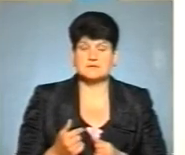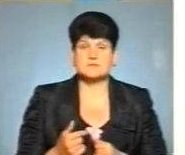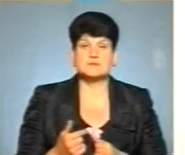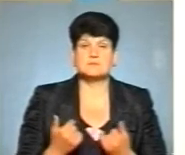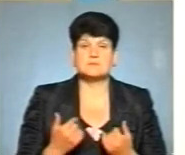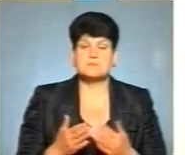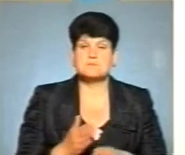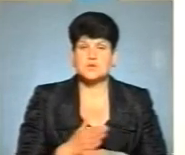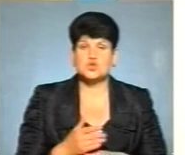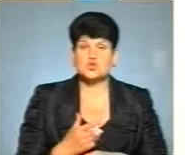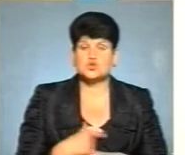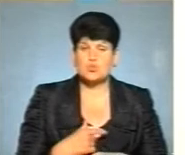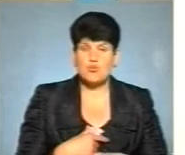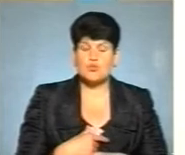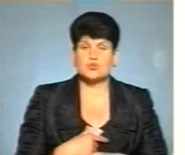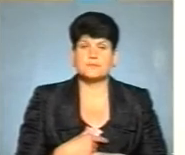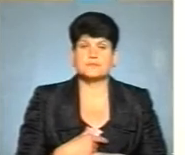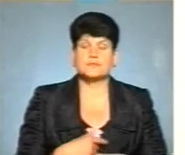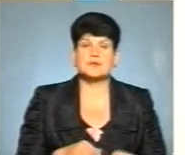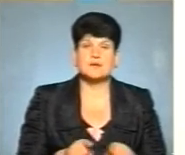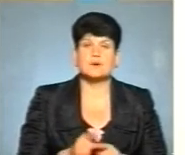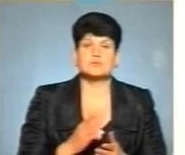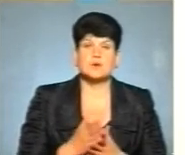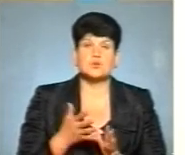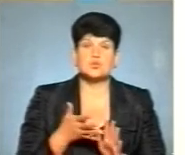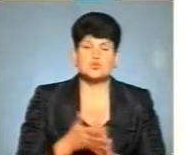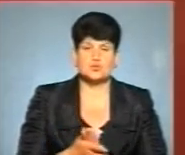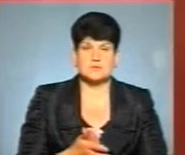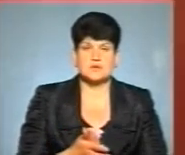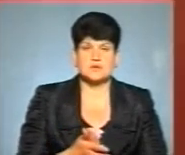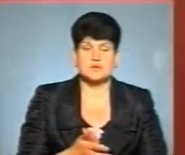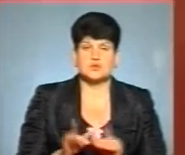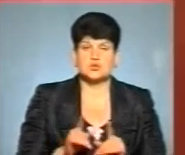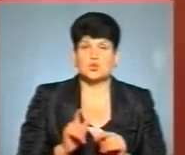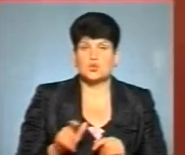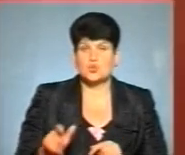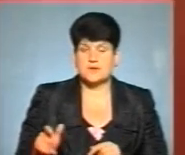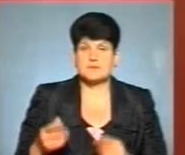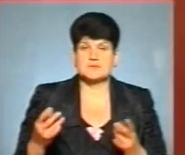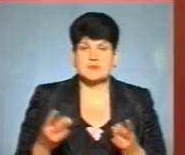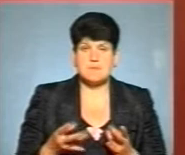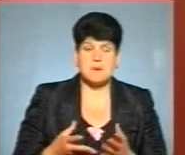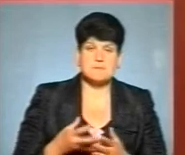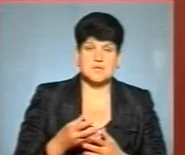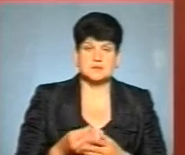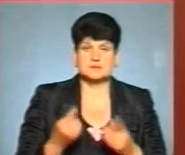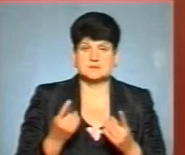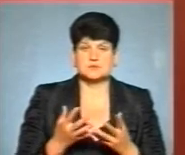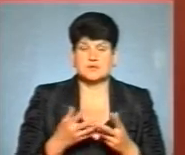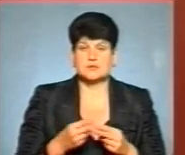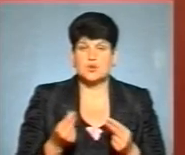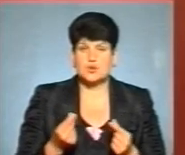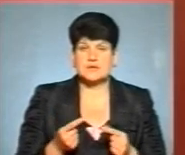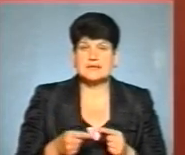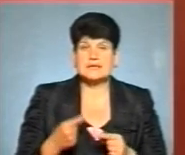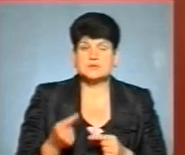собою вже, скажімо так, вони теж мають розуміння, що людям треба платити достатню кількість грошей. І наступне